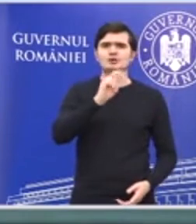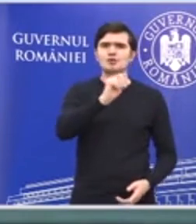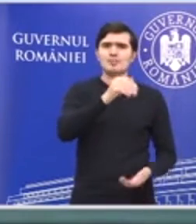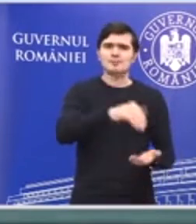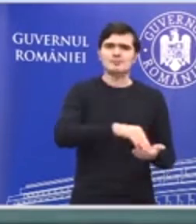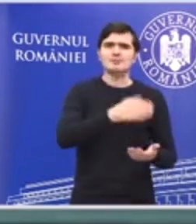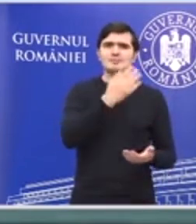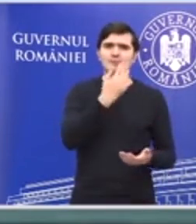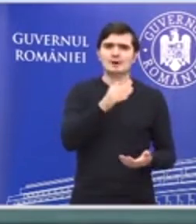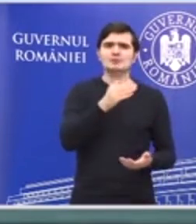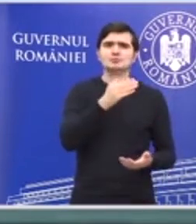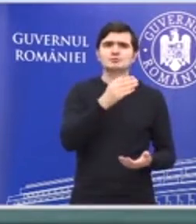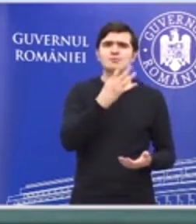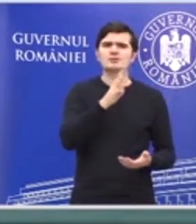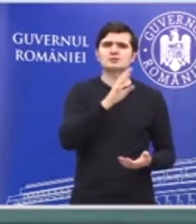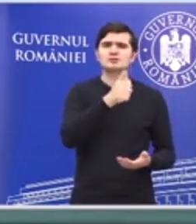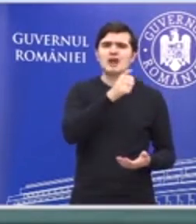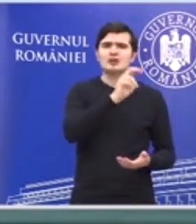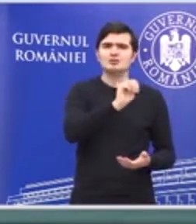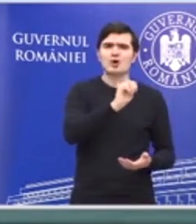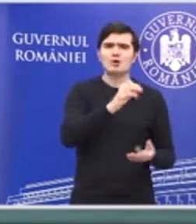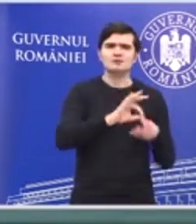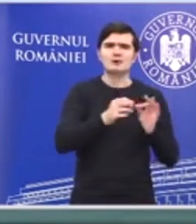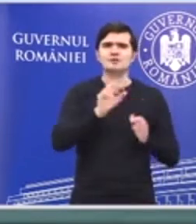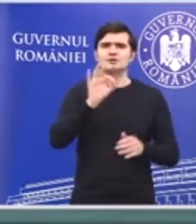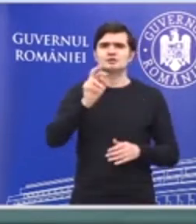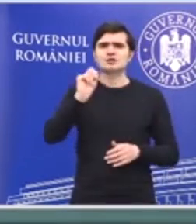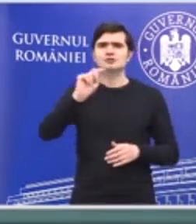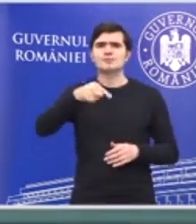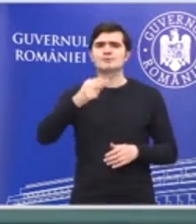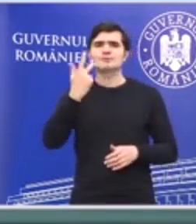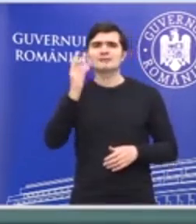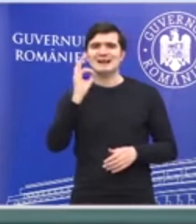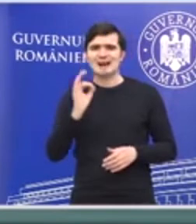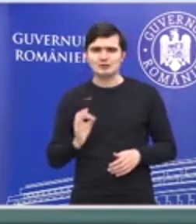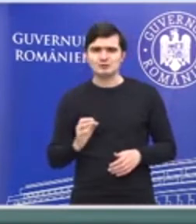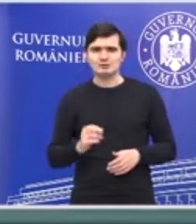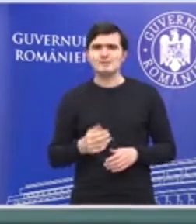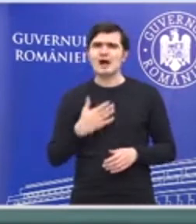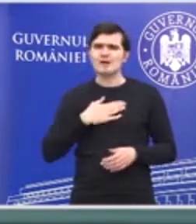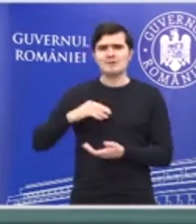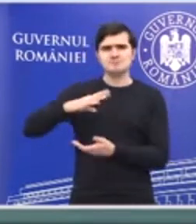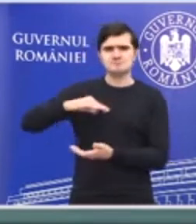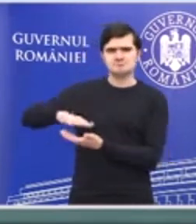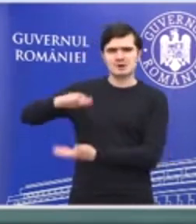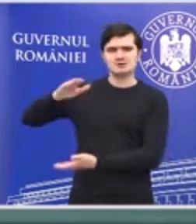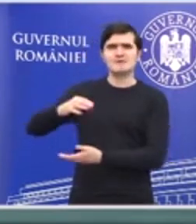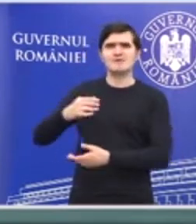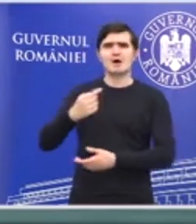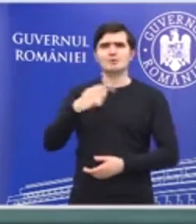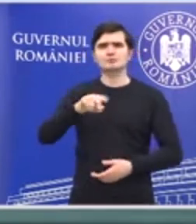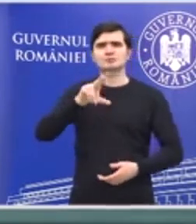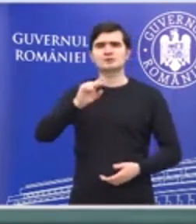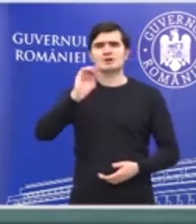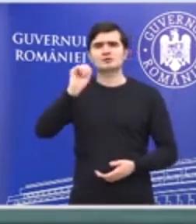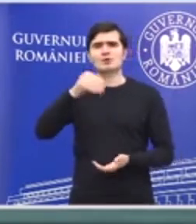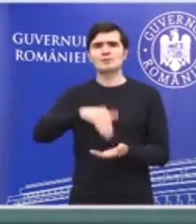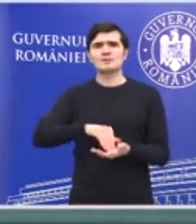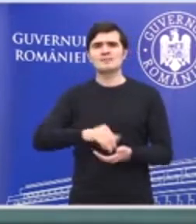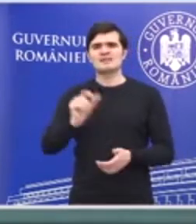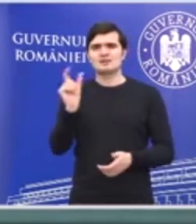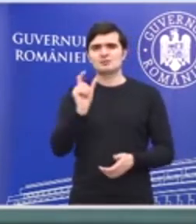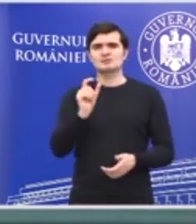248.469, ceea ce reprezintă 58,3%. Avem un stoc de 139.000 de doze